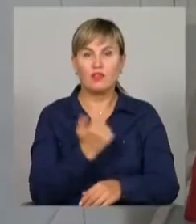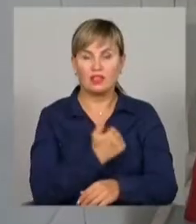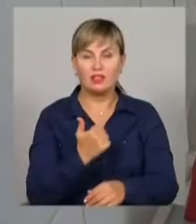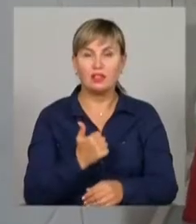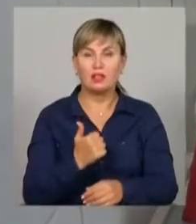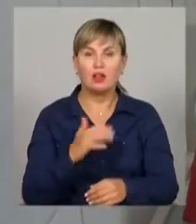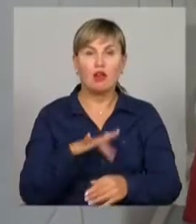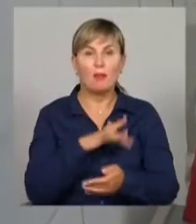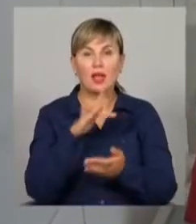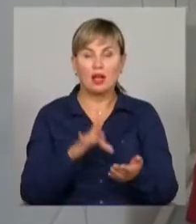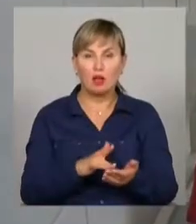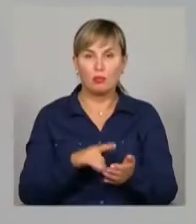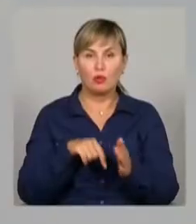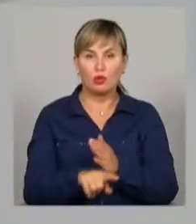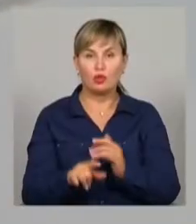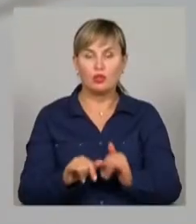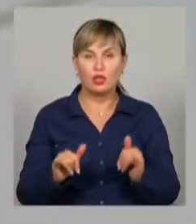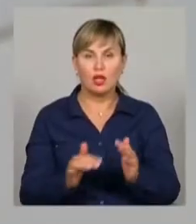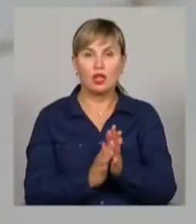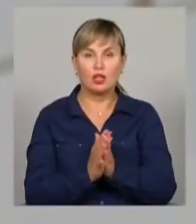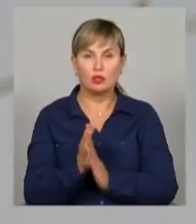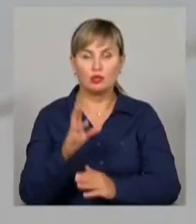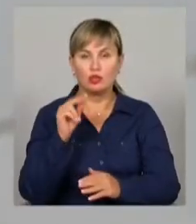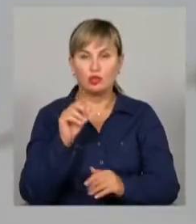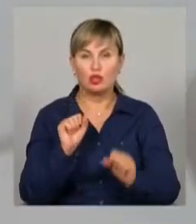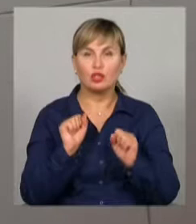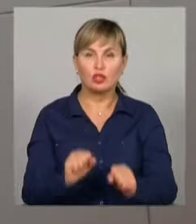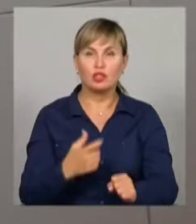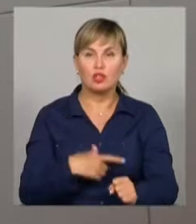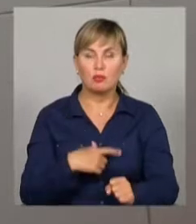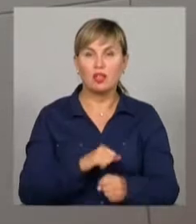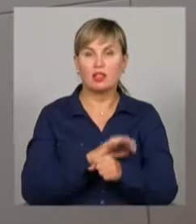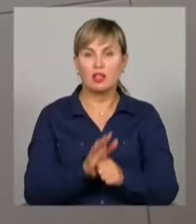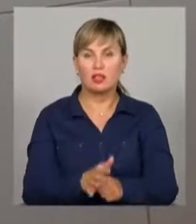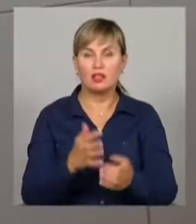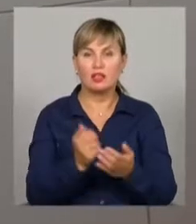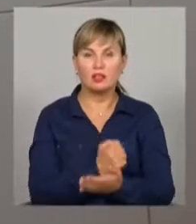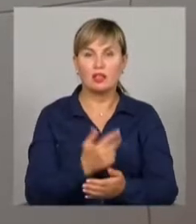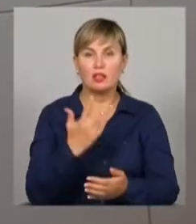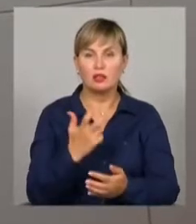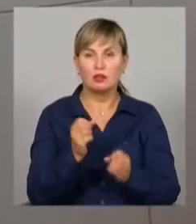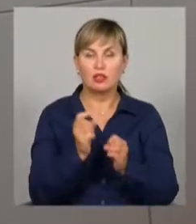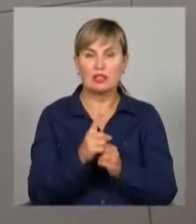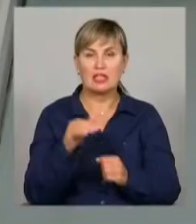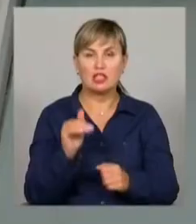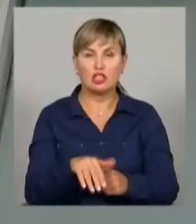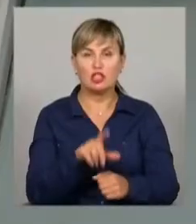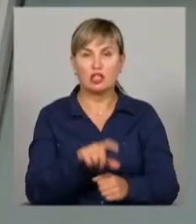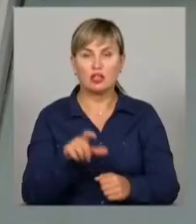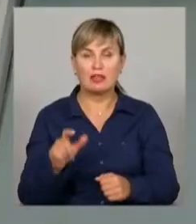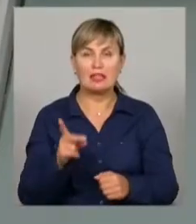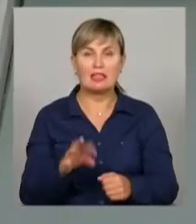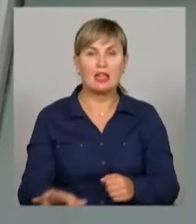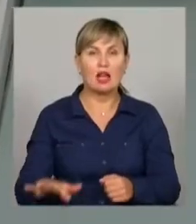Между тем, в мегаполисе темпы вакцинации только растут. Число защитивших себя от коронавируса достигло 311 тысяч человек. Для